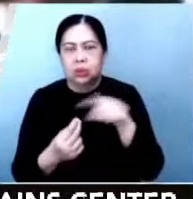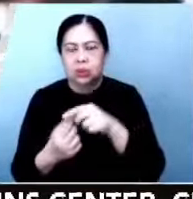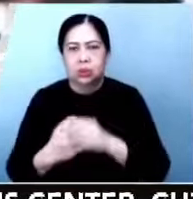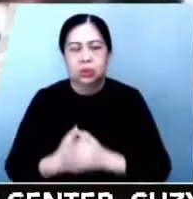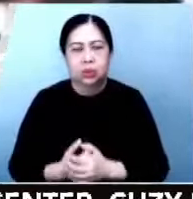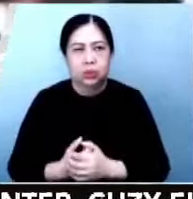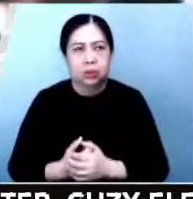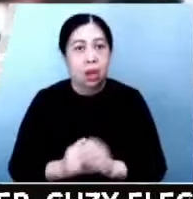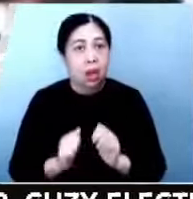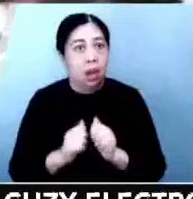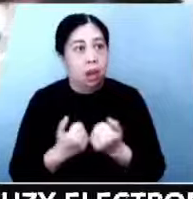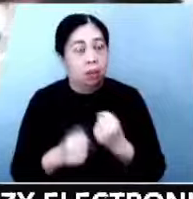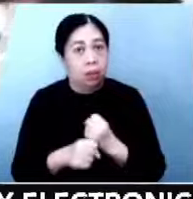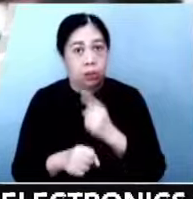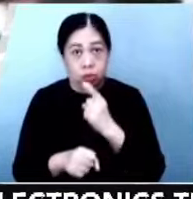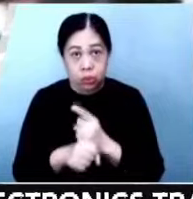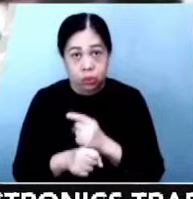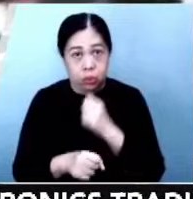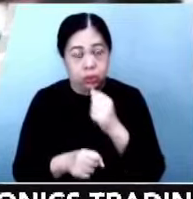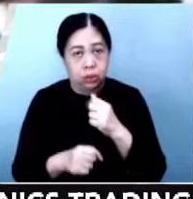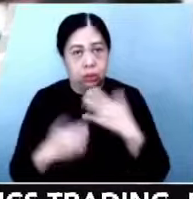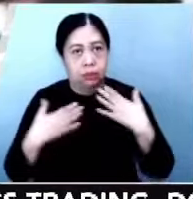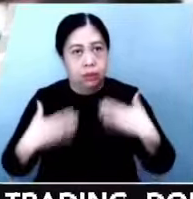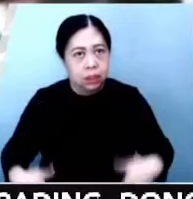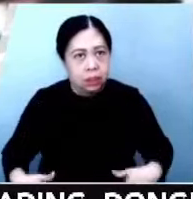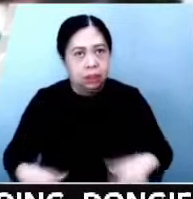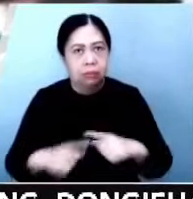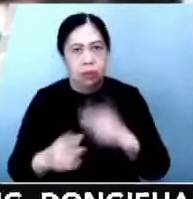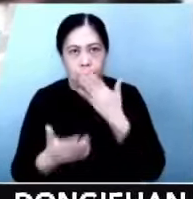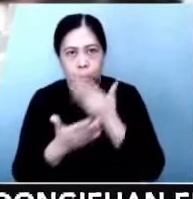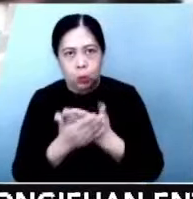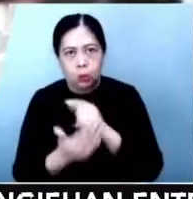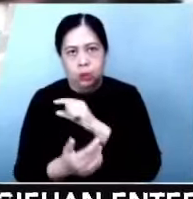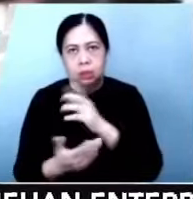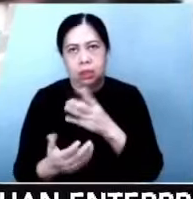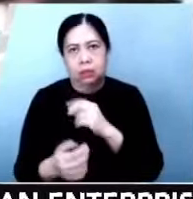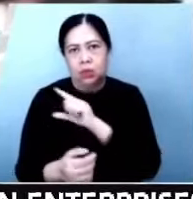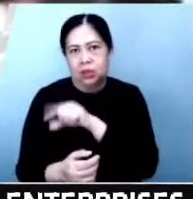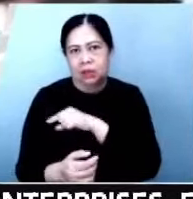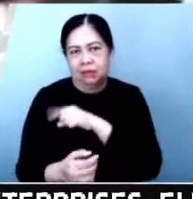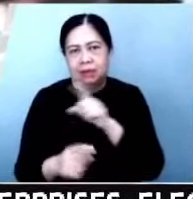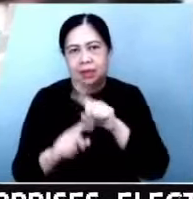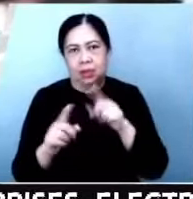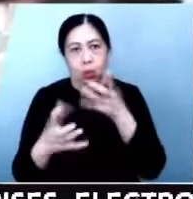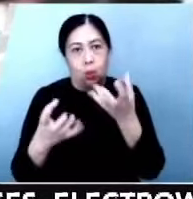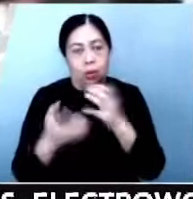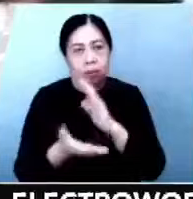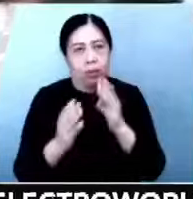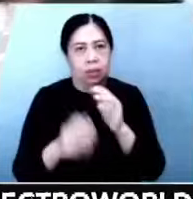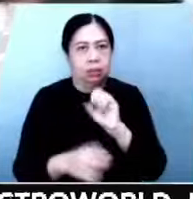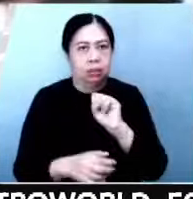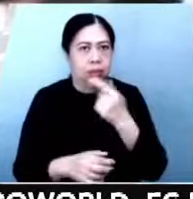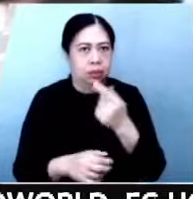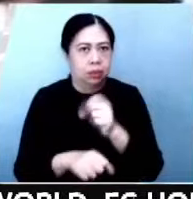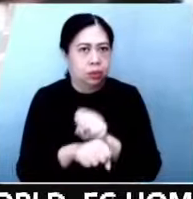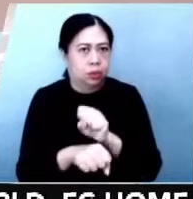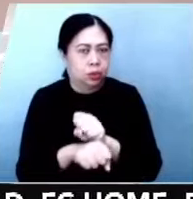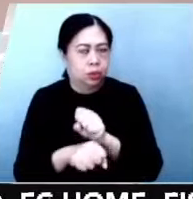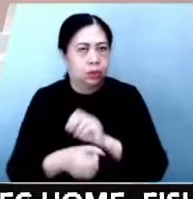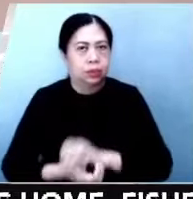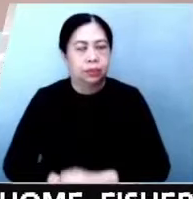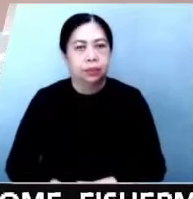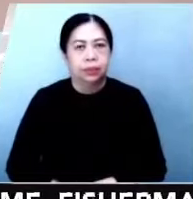natin masisiguro na hindi lamang physically, kung hindi mentally qualified din ang sinuman na nagnanais na pasukin ng hanabuhay na pagiging isang security